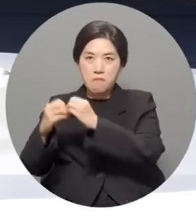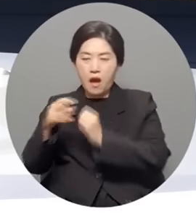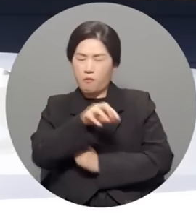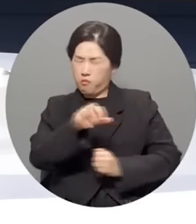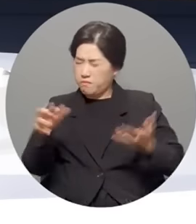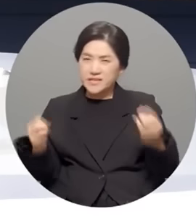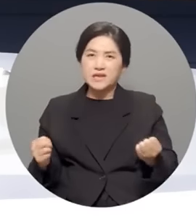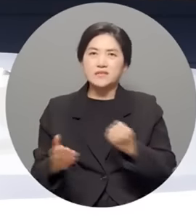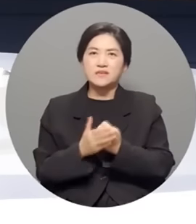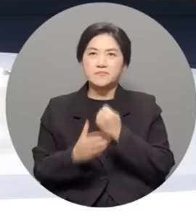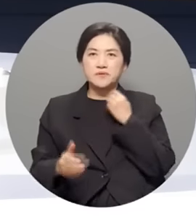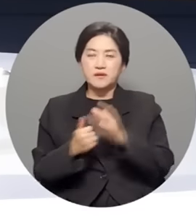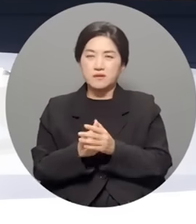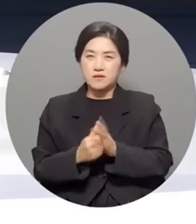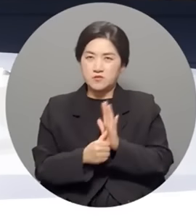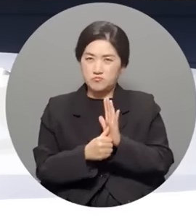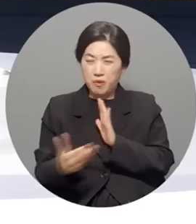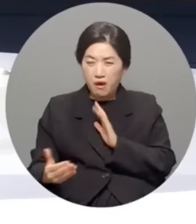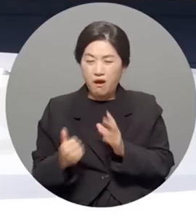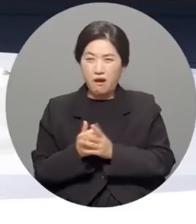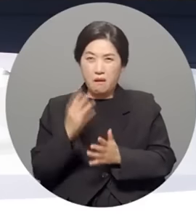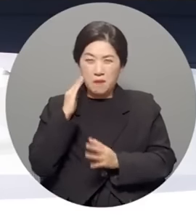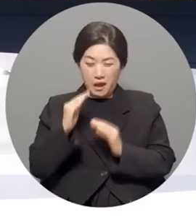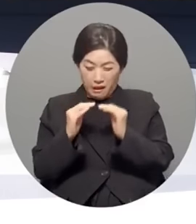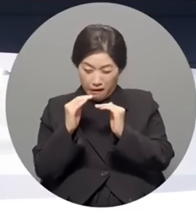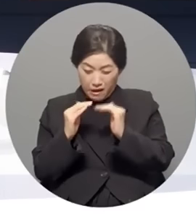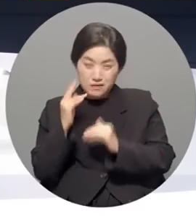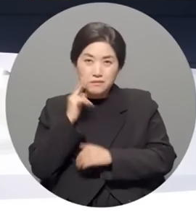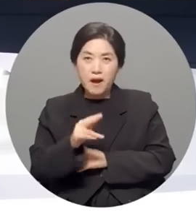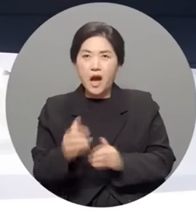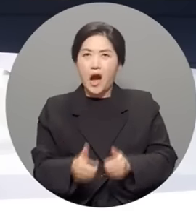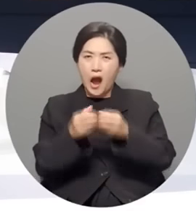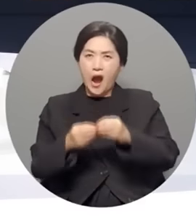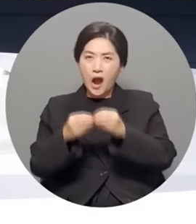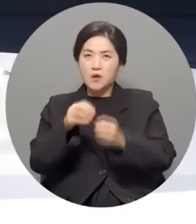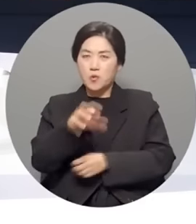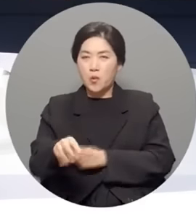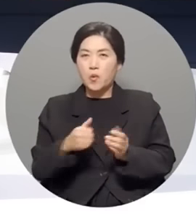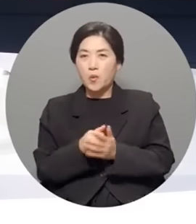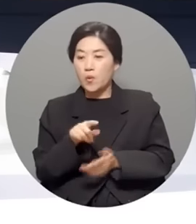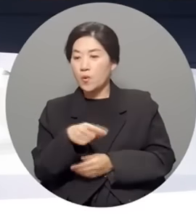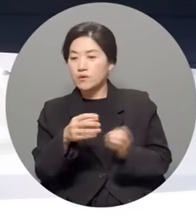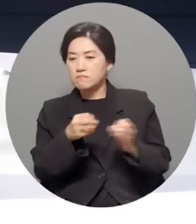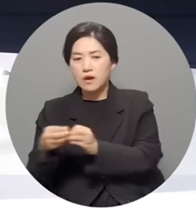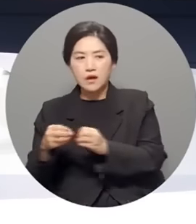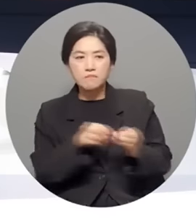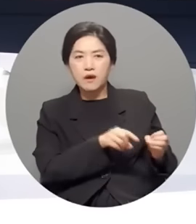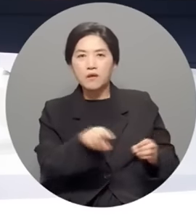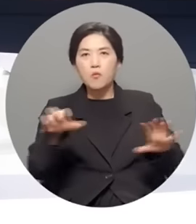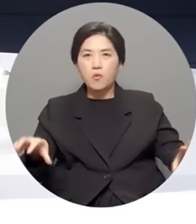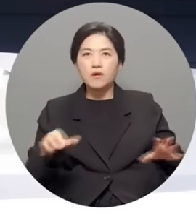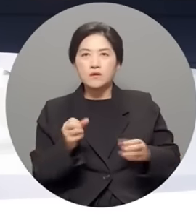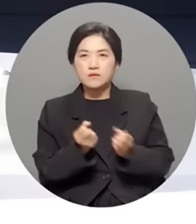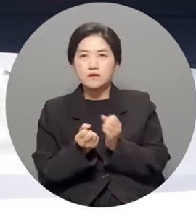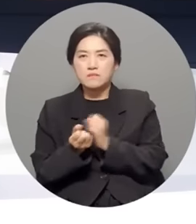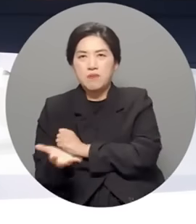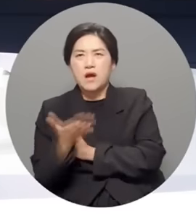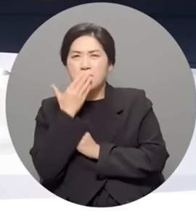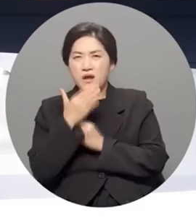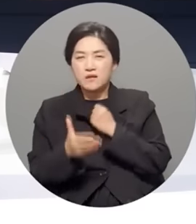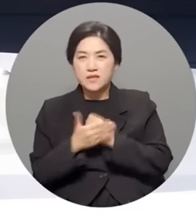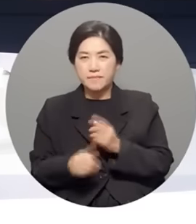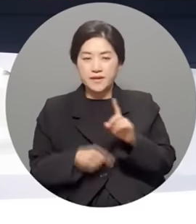때문입니다. 대표적인 살얼음판 승부가 예고된 곳들은 인접 지역의 판세에도 영향을 미칠 수 있기 때문에 한석